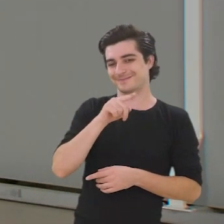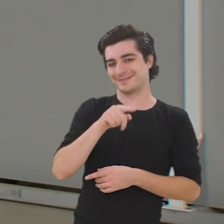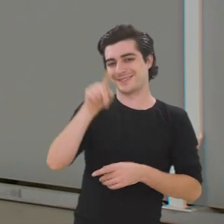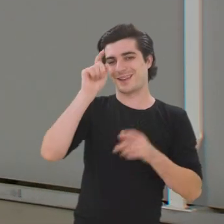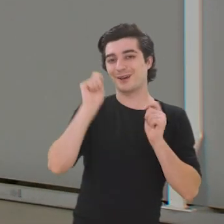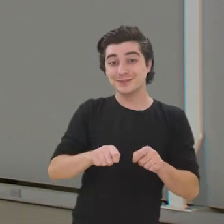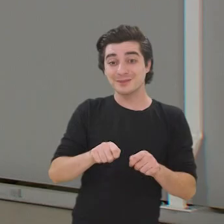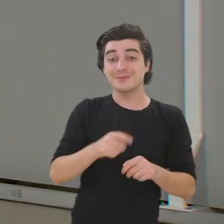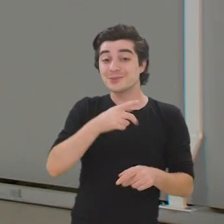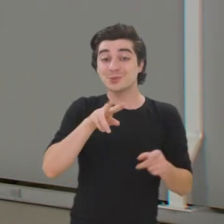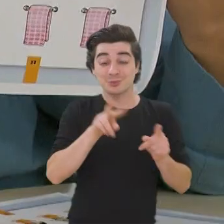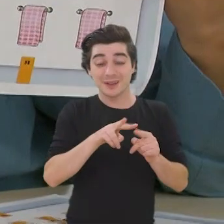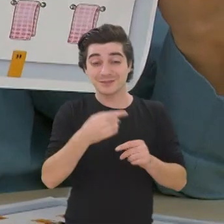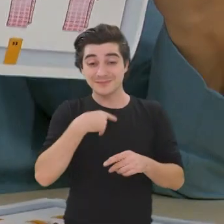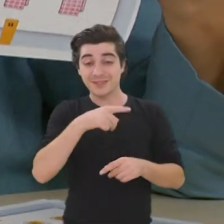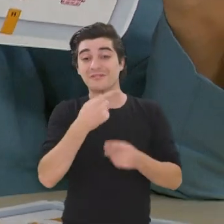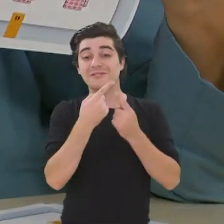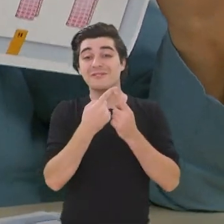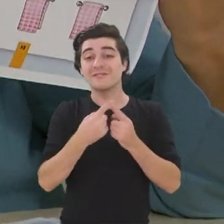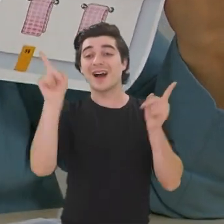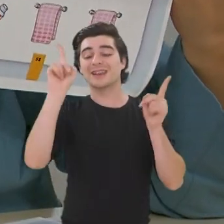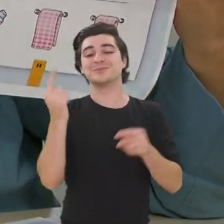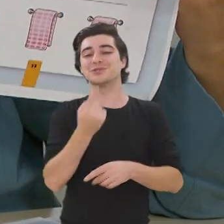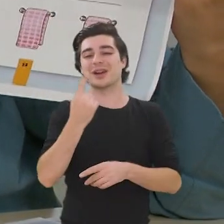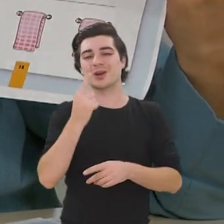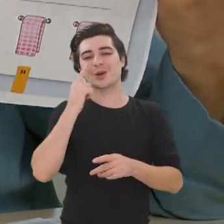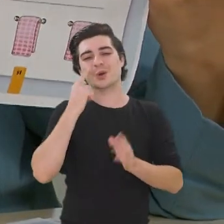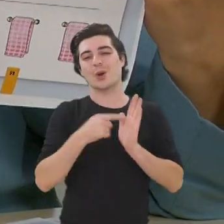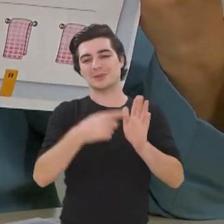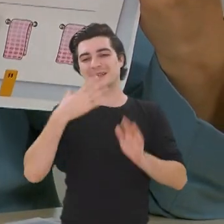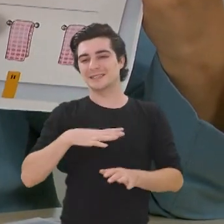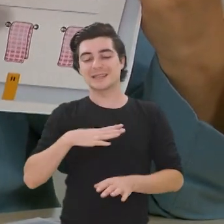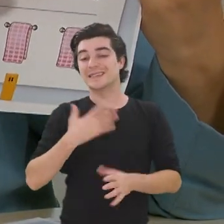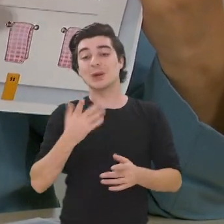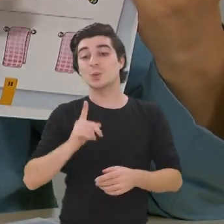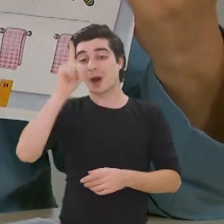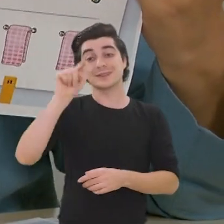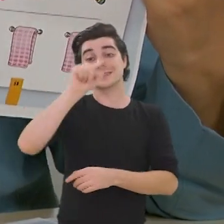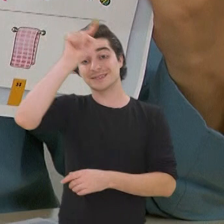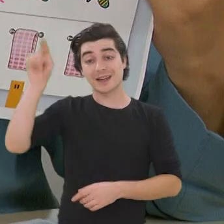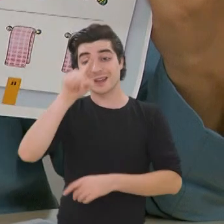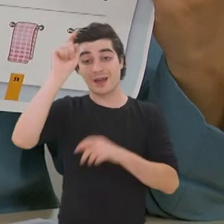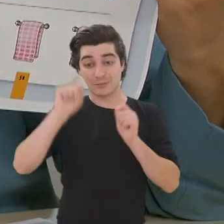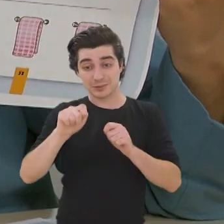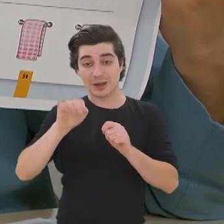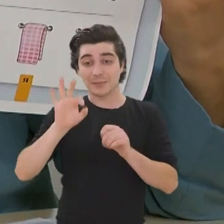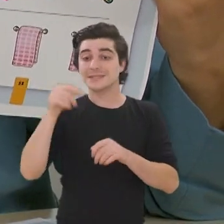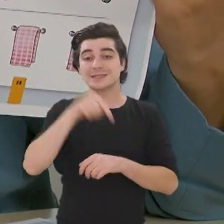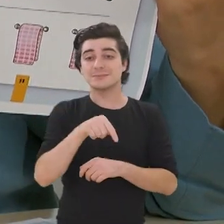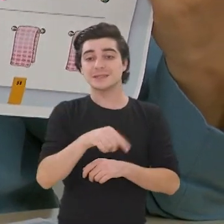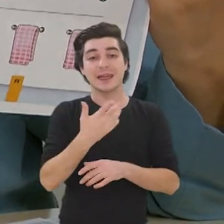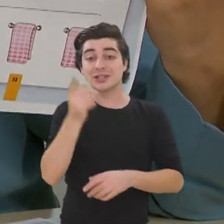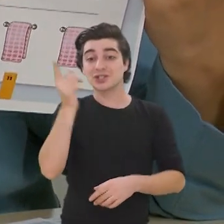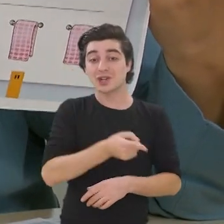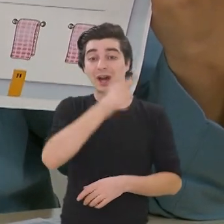söyleyecektim. Nurbanu bize farklı bir işaret göstermek istedi. Biz daire içerisine almıştık.